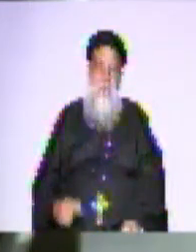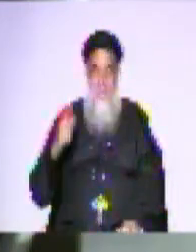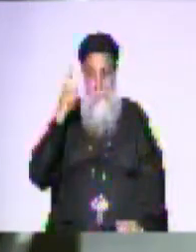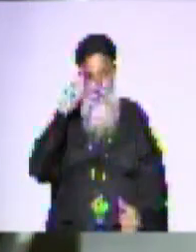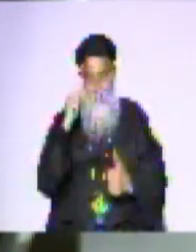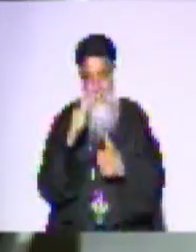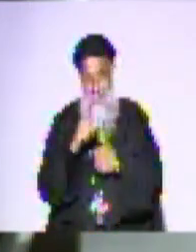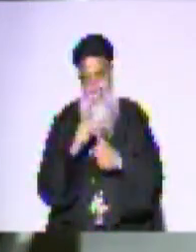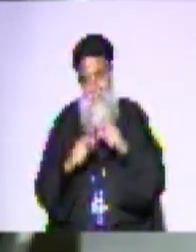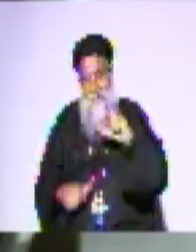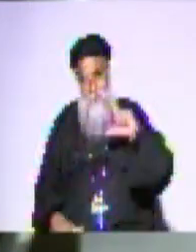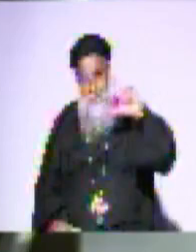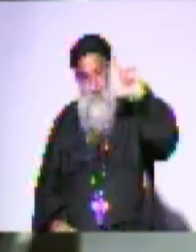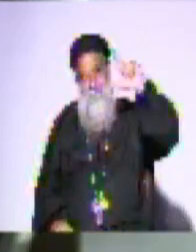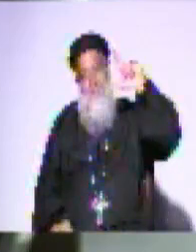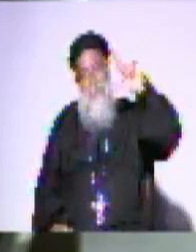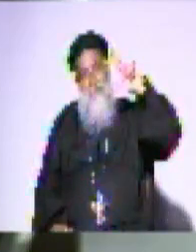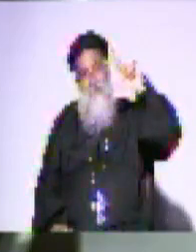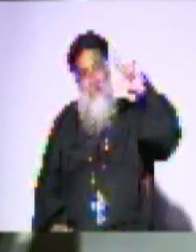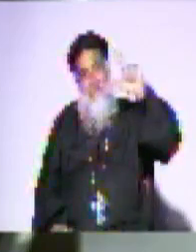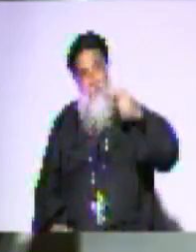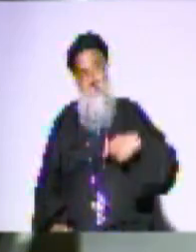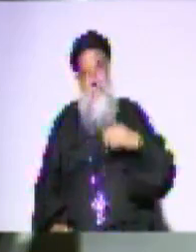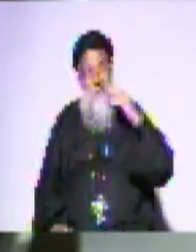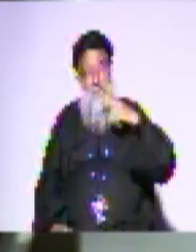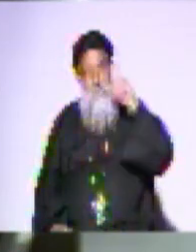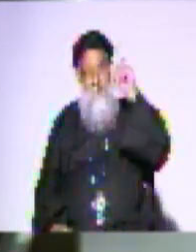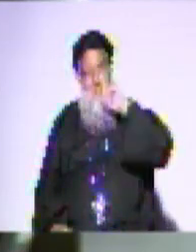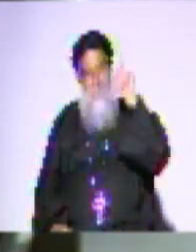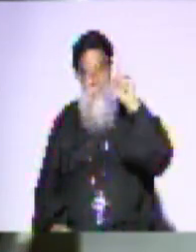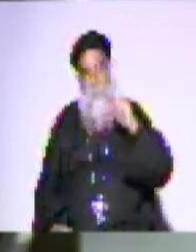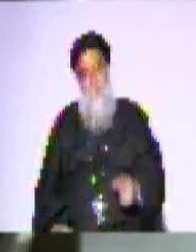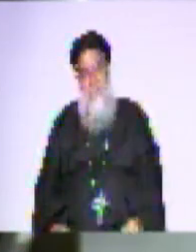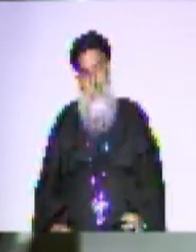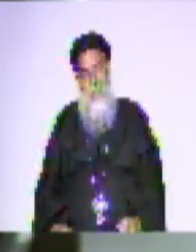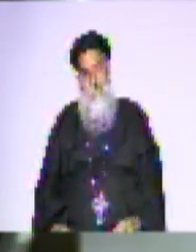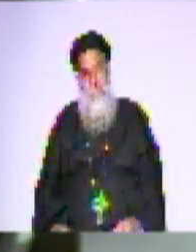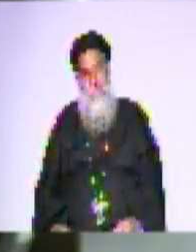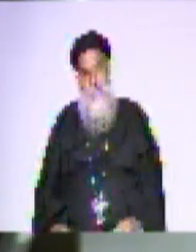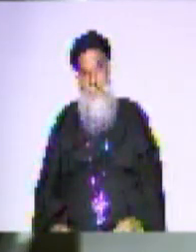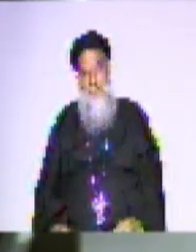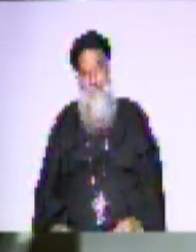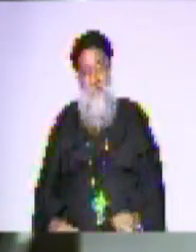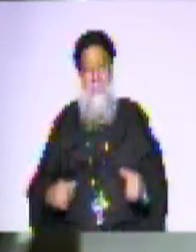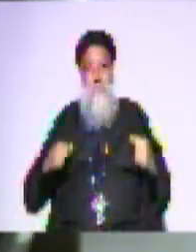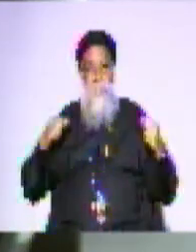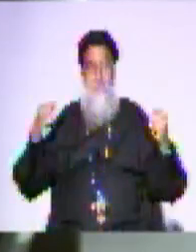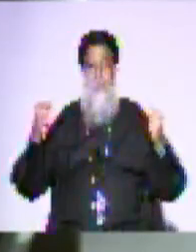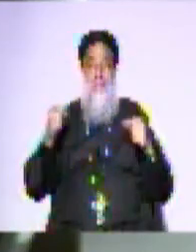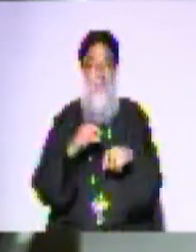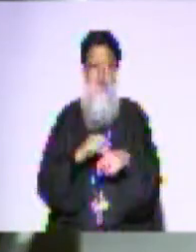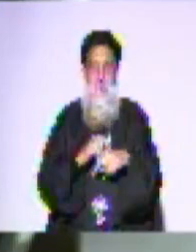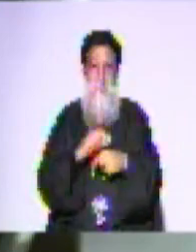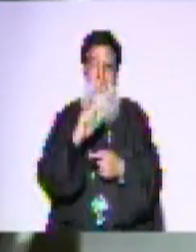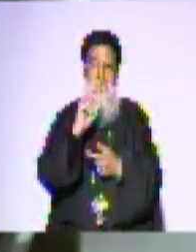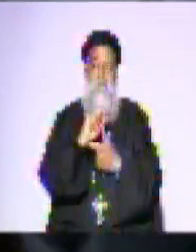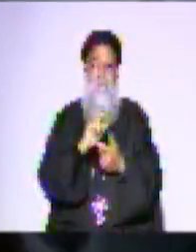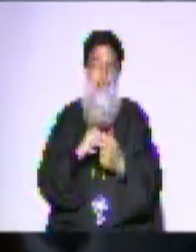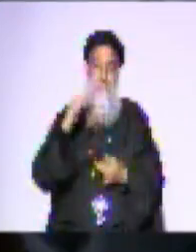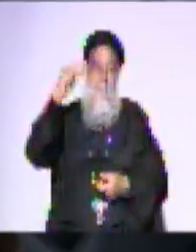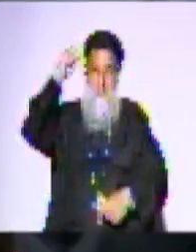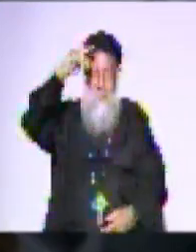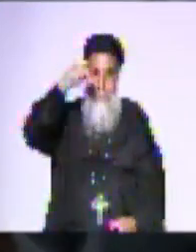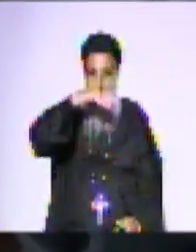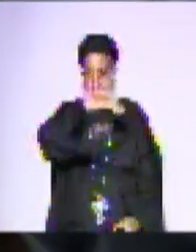فالفكرة هو الأعظم مش في اللاهوت، لكن عشان التجسد بتاع السيد المسيح، عشان التجسد. بيتكلم